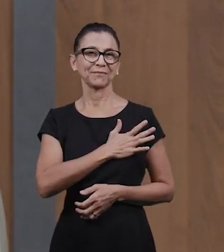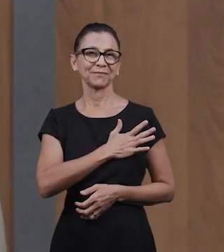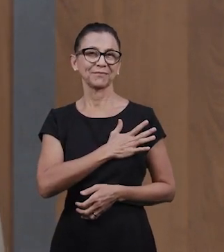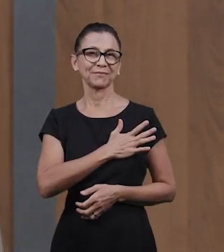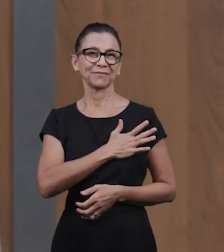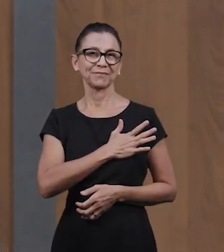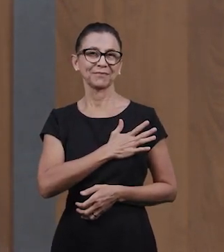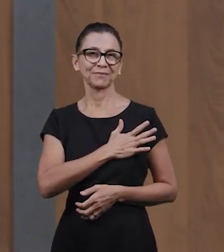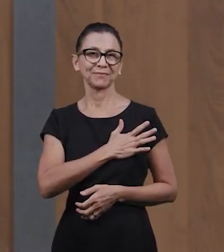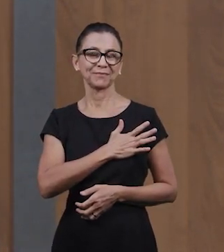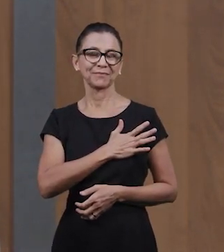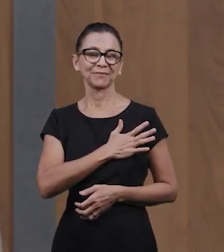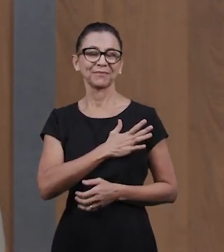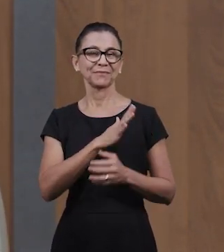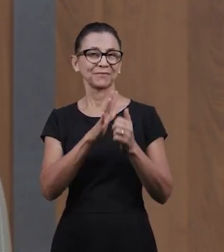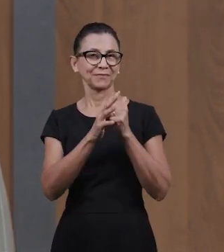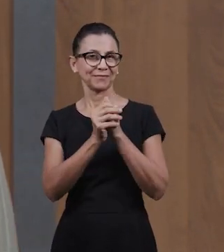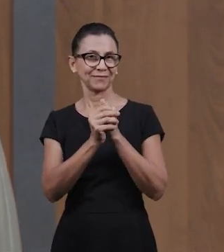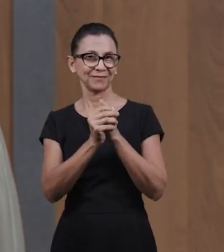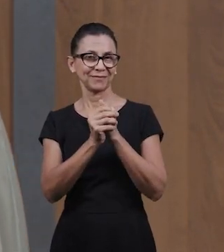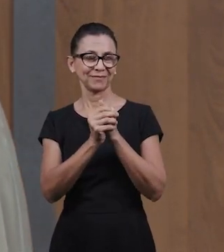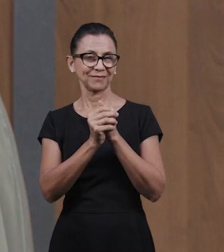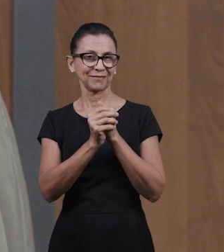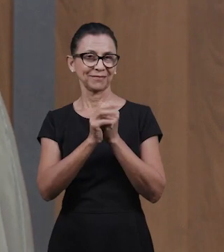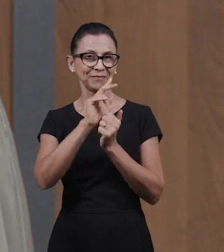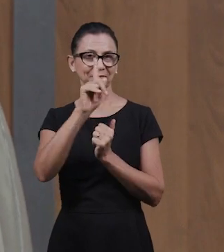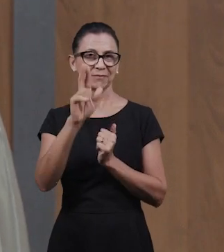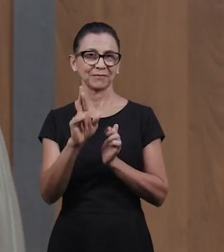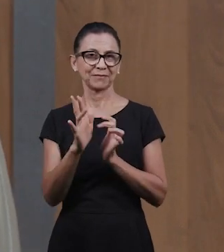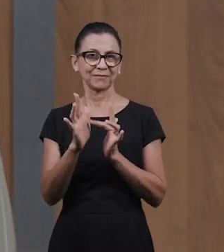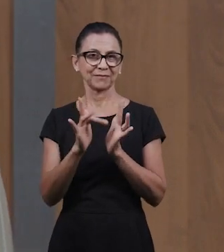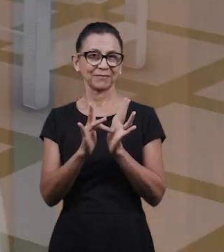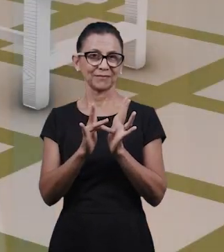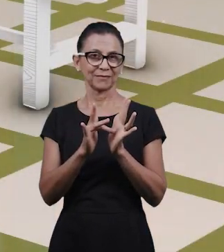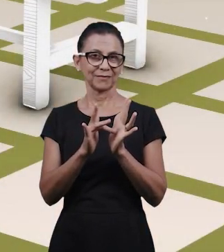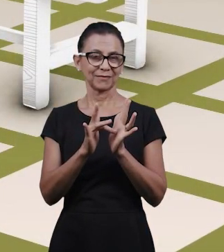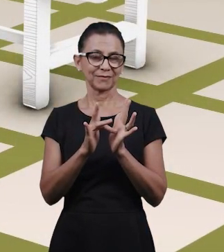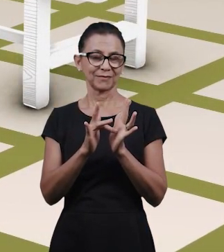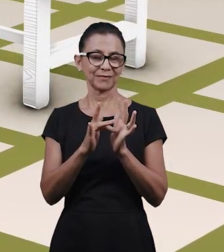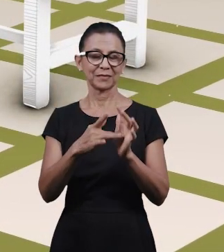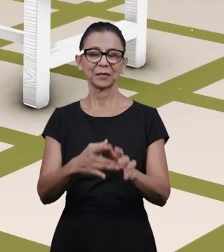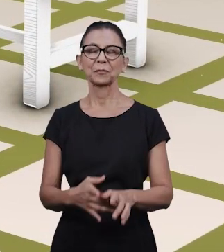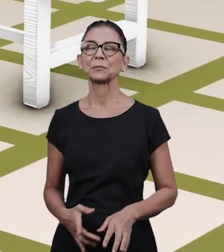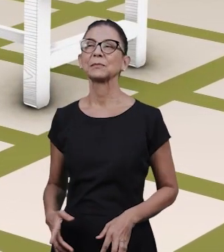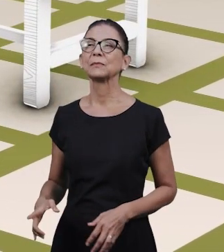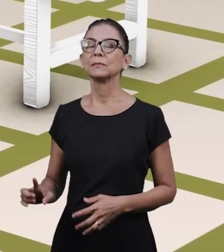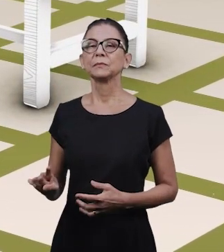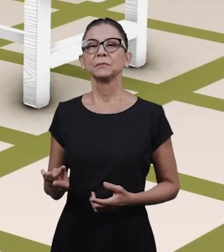et que la lumière puisse resplendir en nous. Amen. La paix du Seigneur.